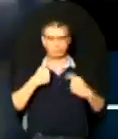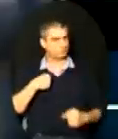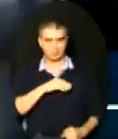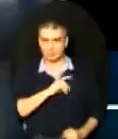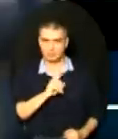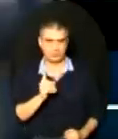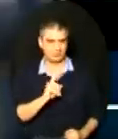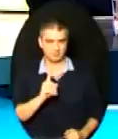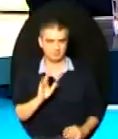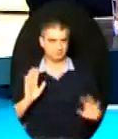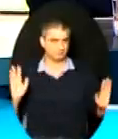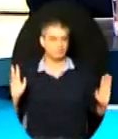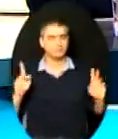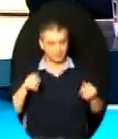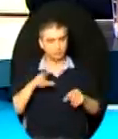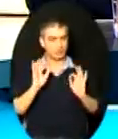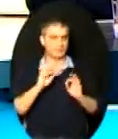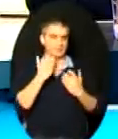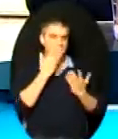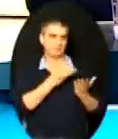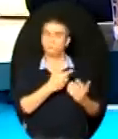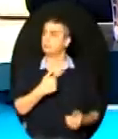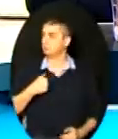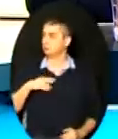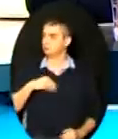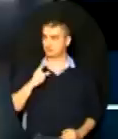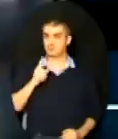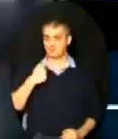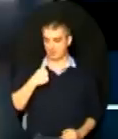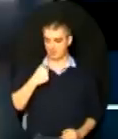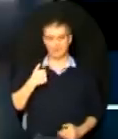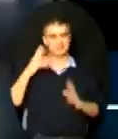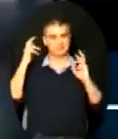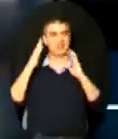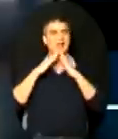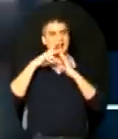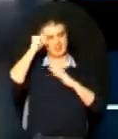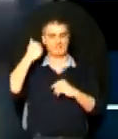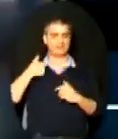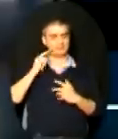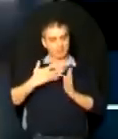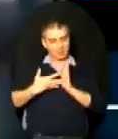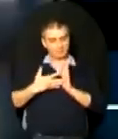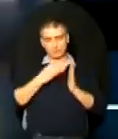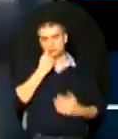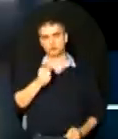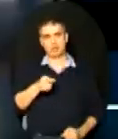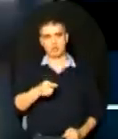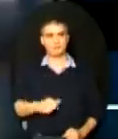אני חושבת שיש פה אמת בסיכור. אני מסכים איתך, אבל דווקא כאזרח מדינת תל אביב, אני מרגיש צורך לבדוק את השאלה